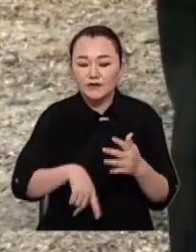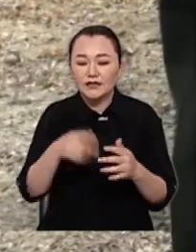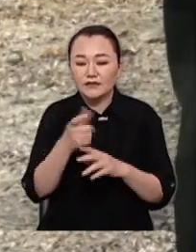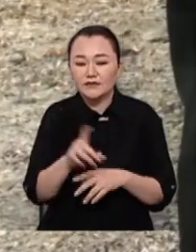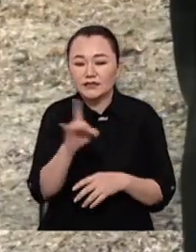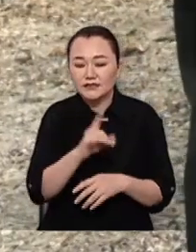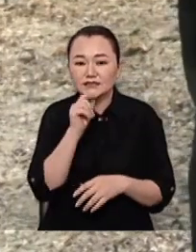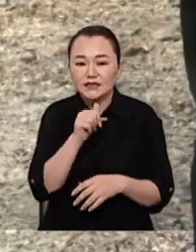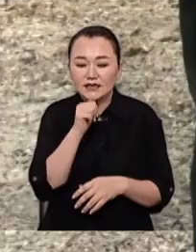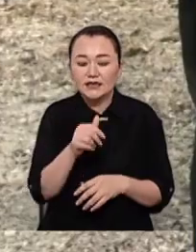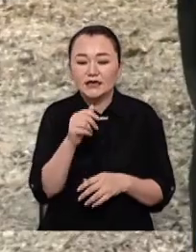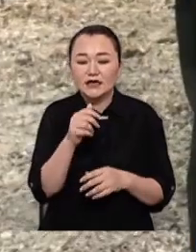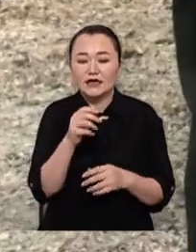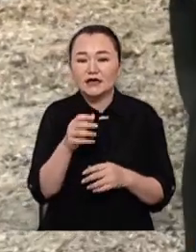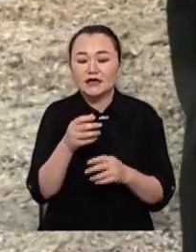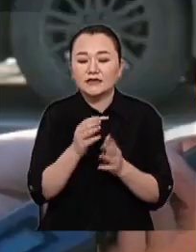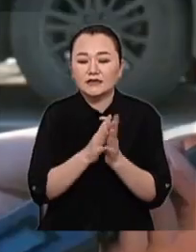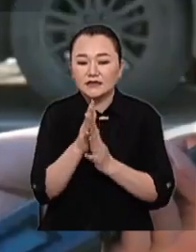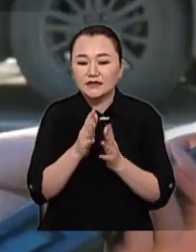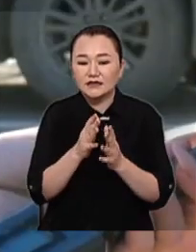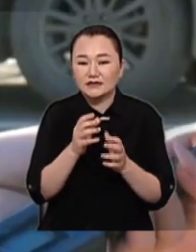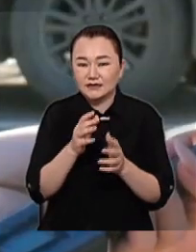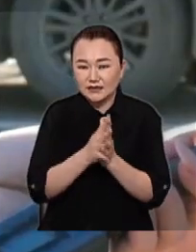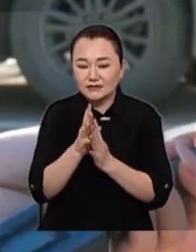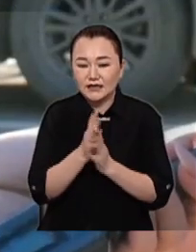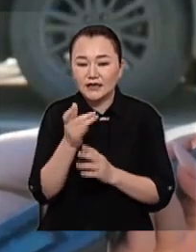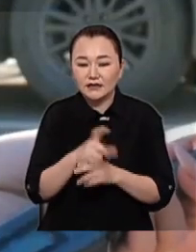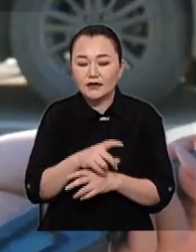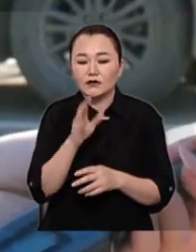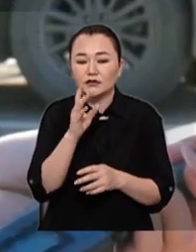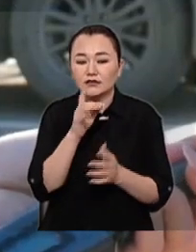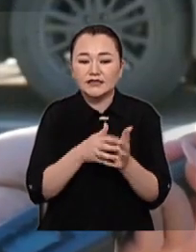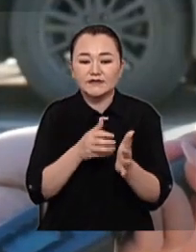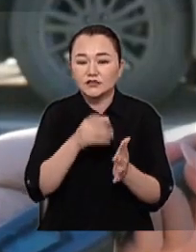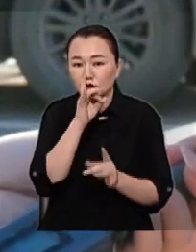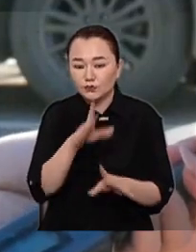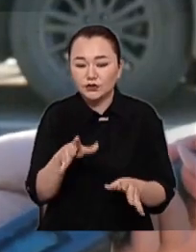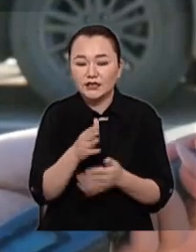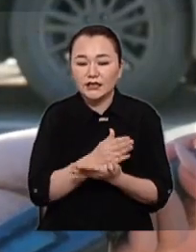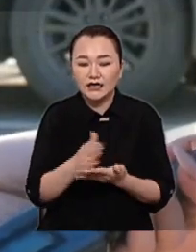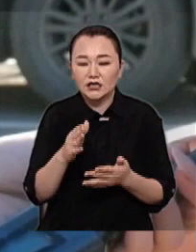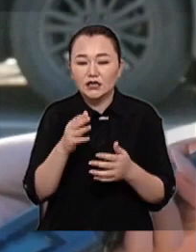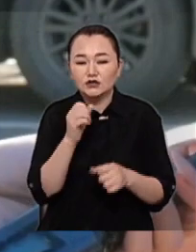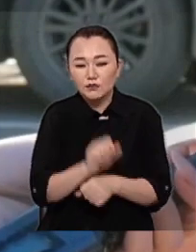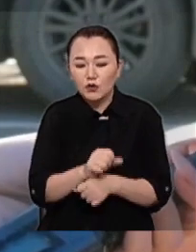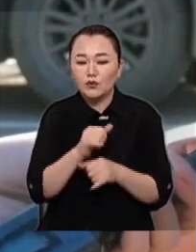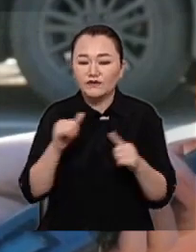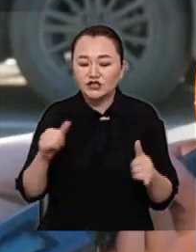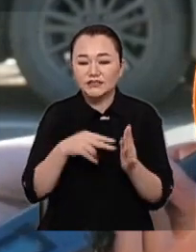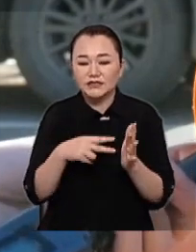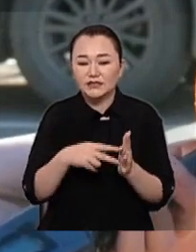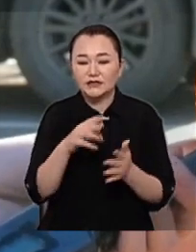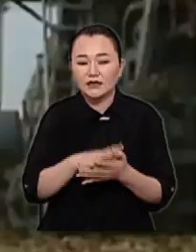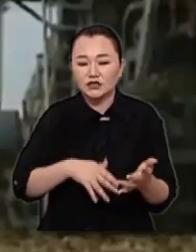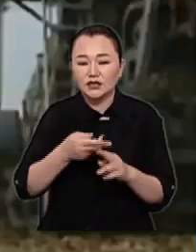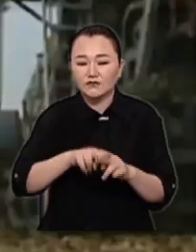сахара-сырца достаточно, чтобы не допустить дефицита. Если мы этот темп будем продолжать, как нынешний, то никаких сбоев или там увеличения цены и так